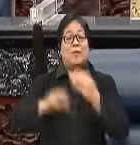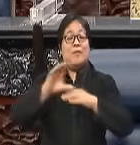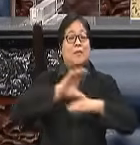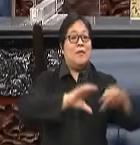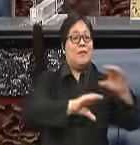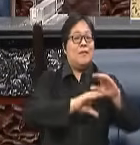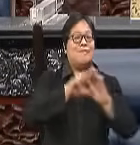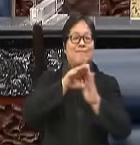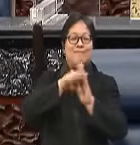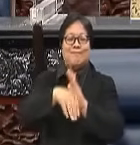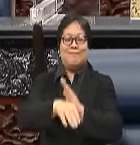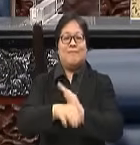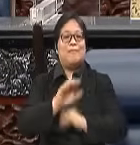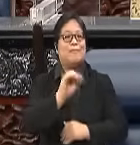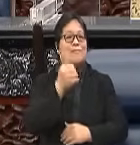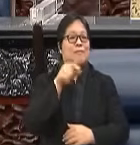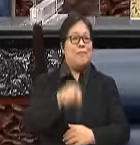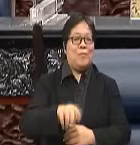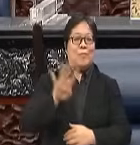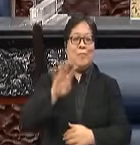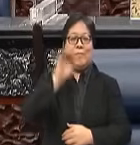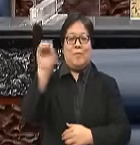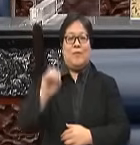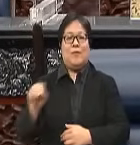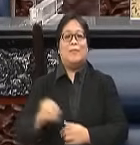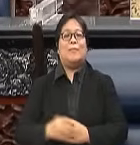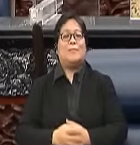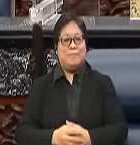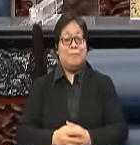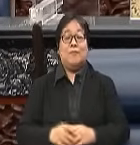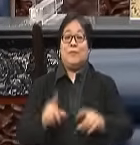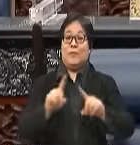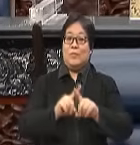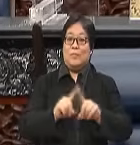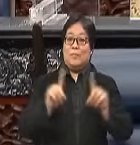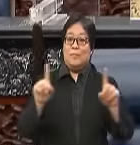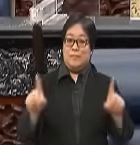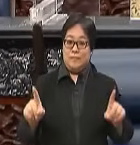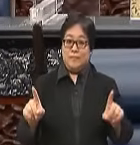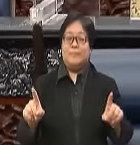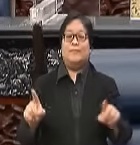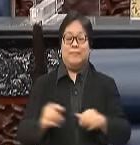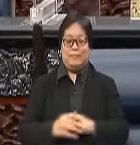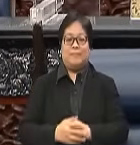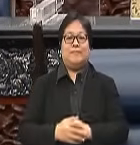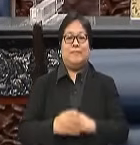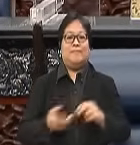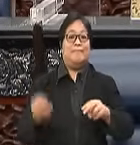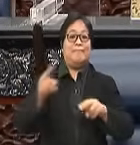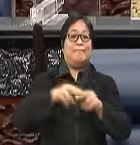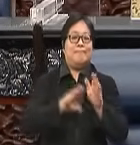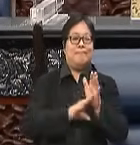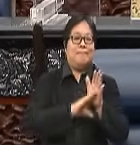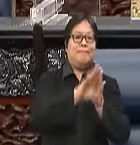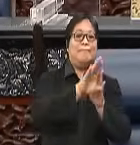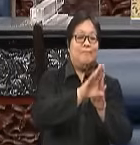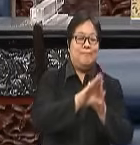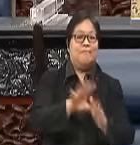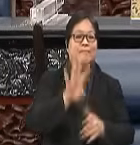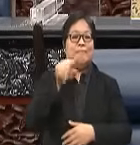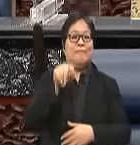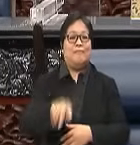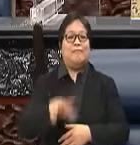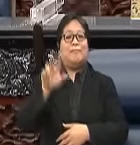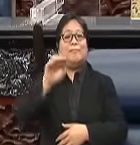pembinaan terus menurun pada keadaan 10 fakta 400 Kuala Bagaimana bagaimana pun hanya telah meningkat pada keadaan 40